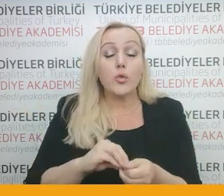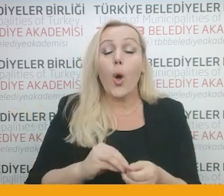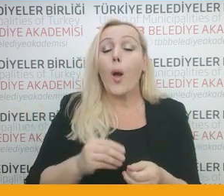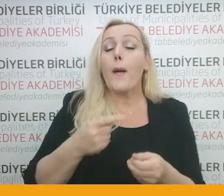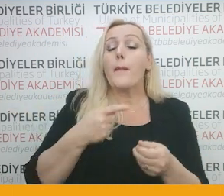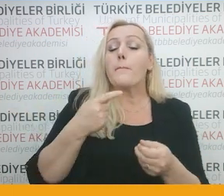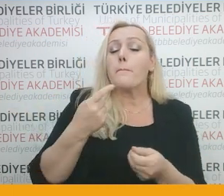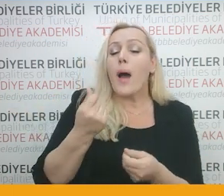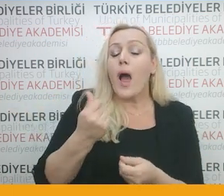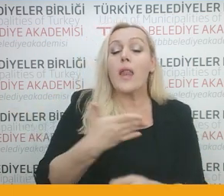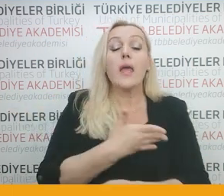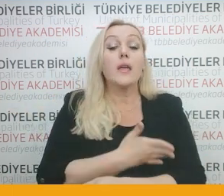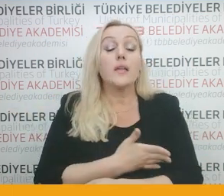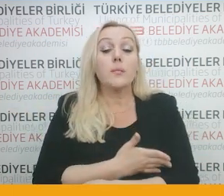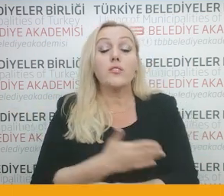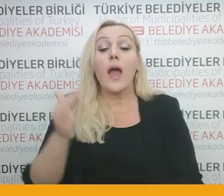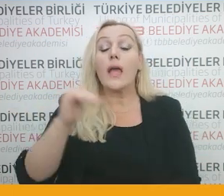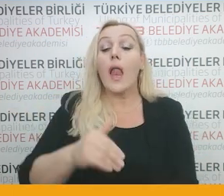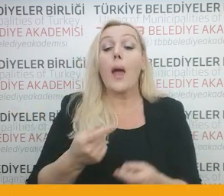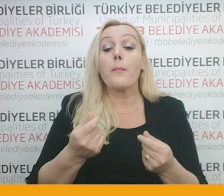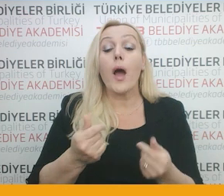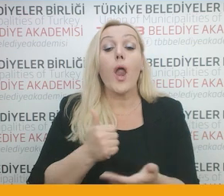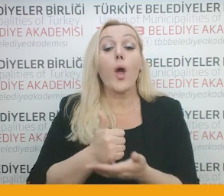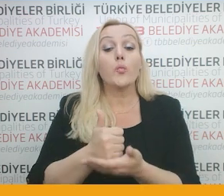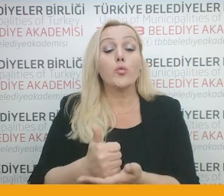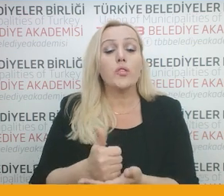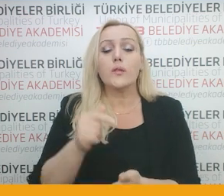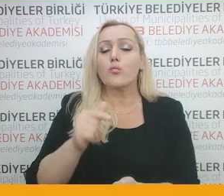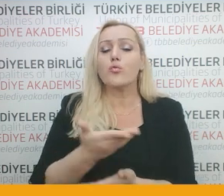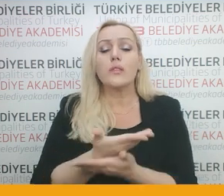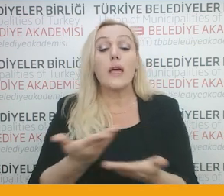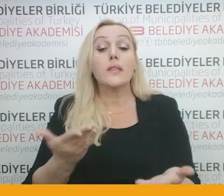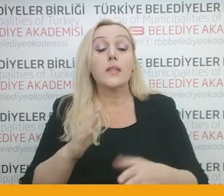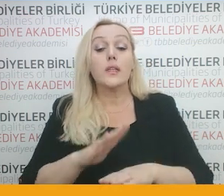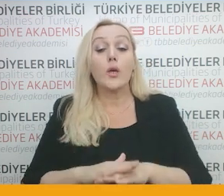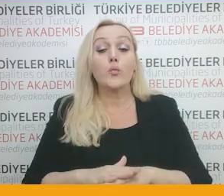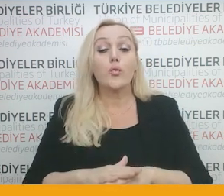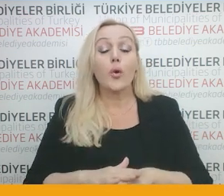bütçesi oluşturuyor, bir gelir bütçesi oluşturuyor. Bunu nasıl yapıyor?